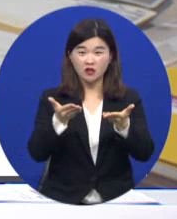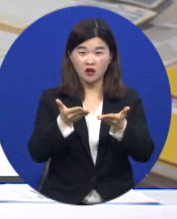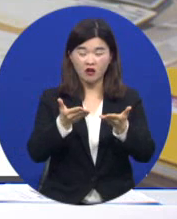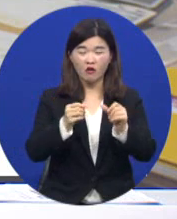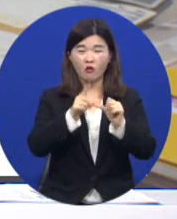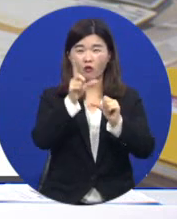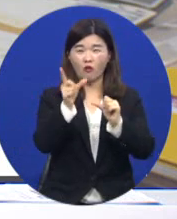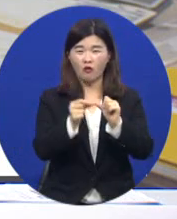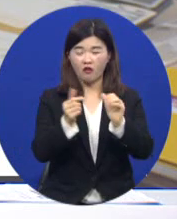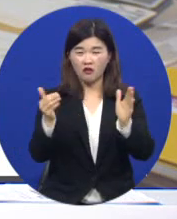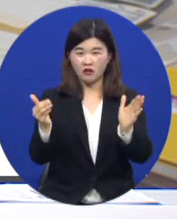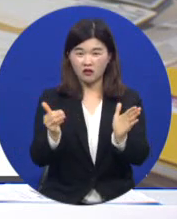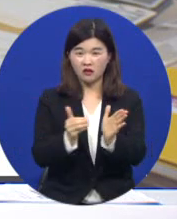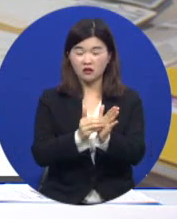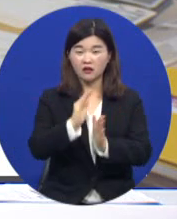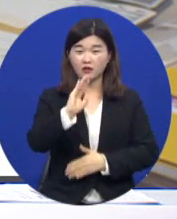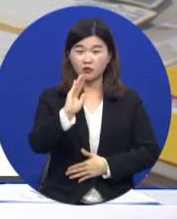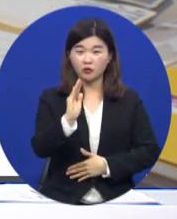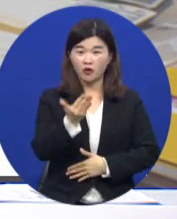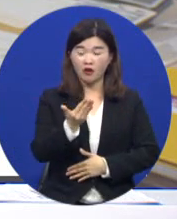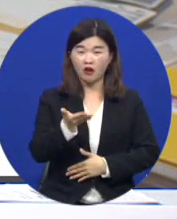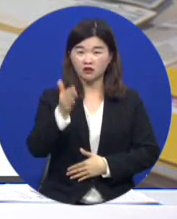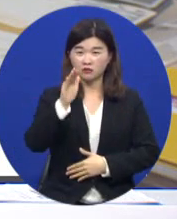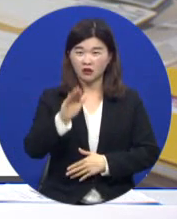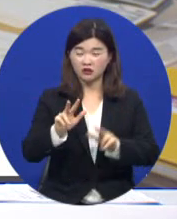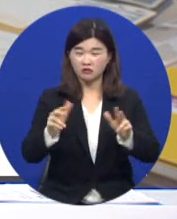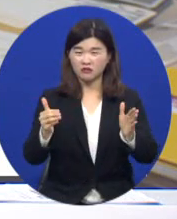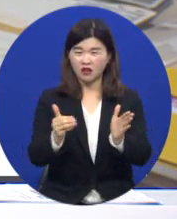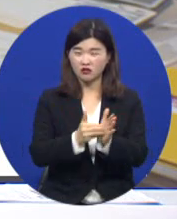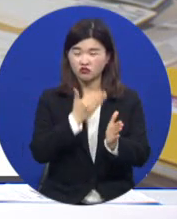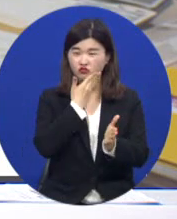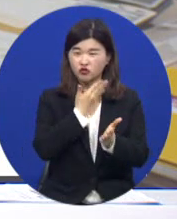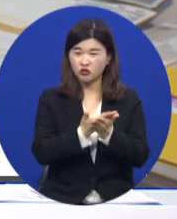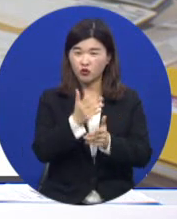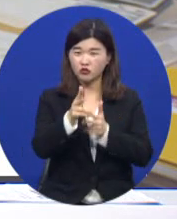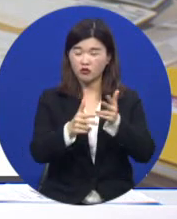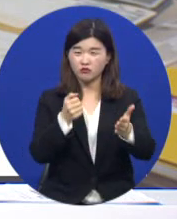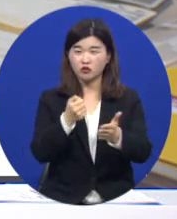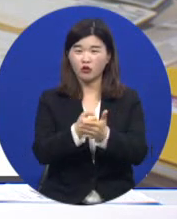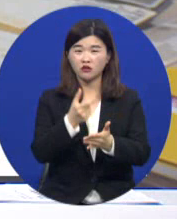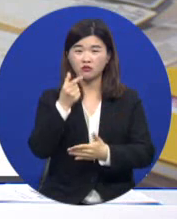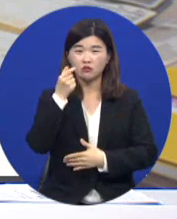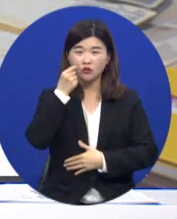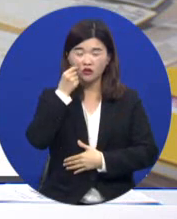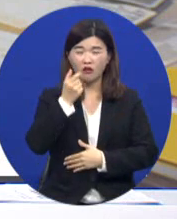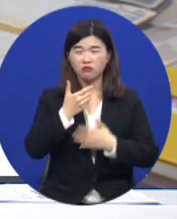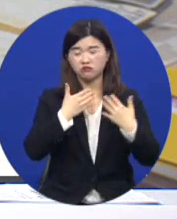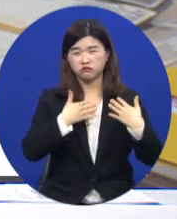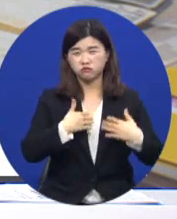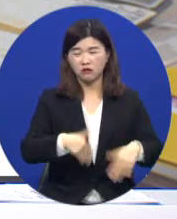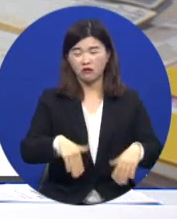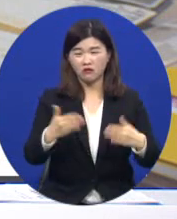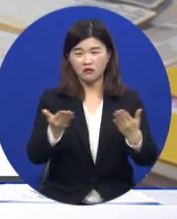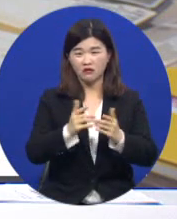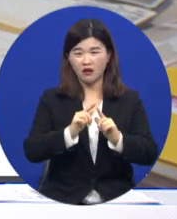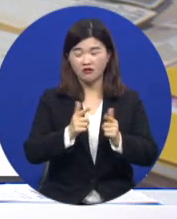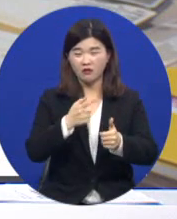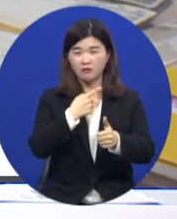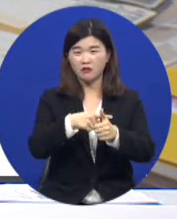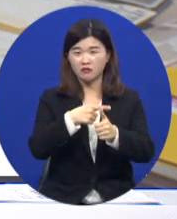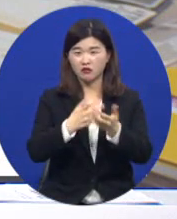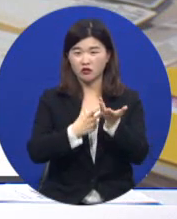오는 5월에 마무리되는데요. 하지만 지금까지도 핵심 사업을 정하지 못해 부실한 용역이 아니냐는